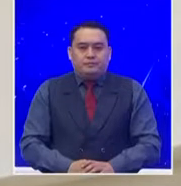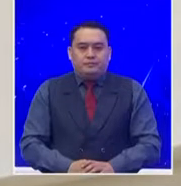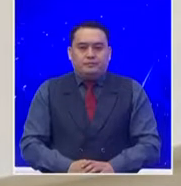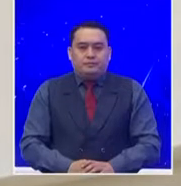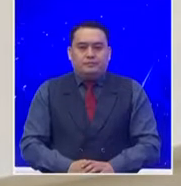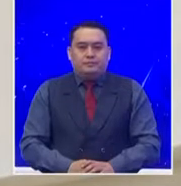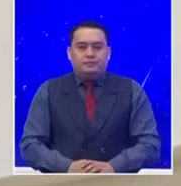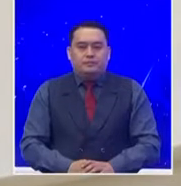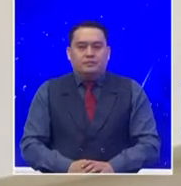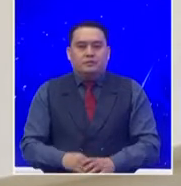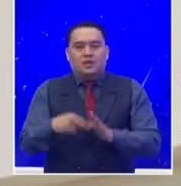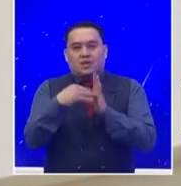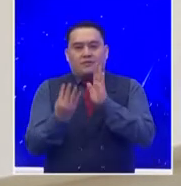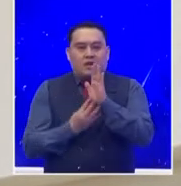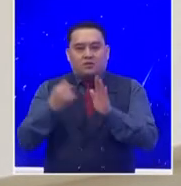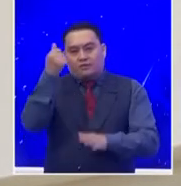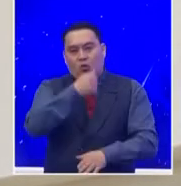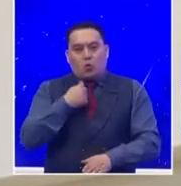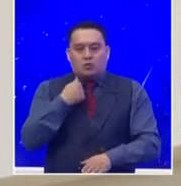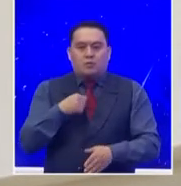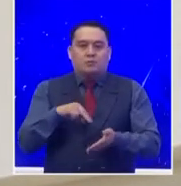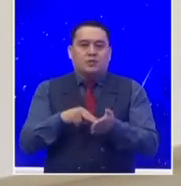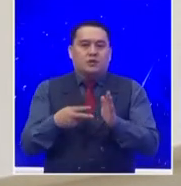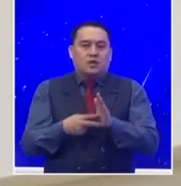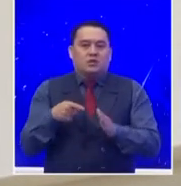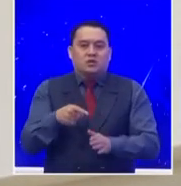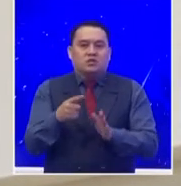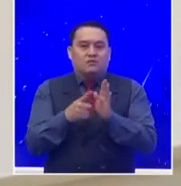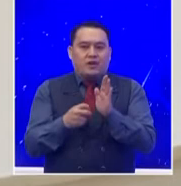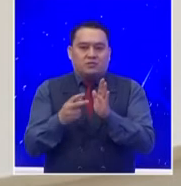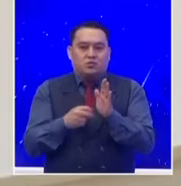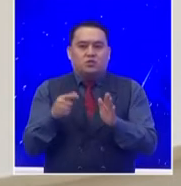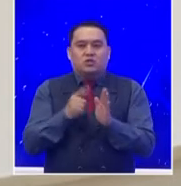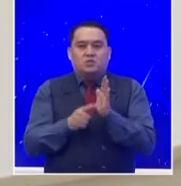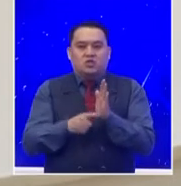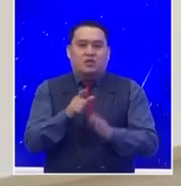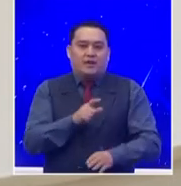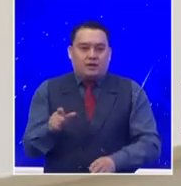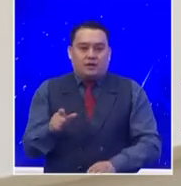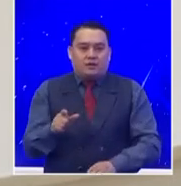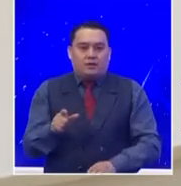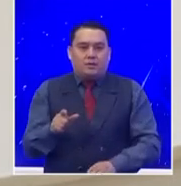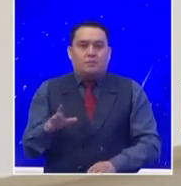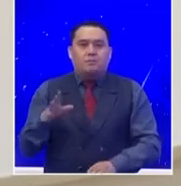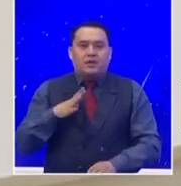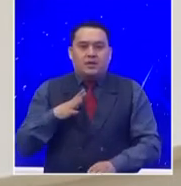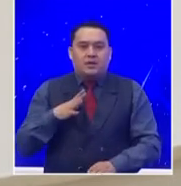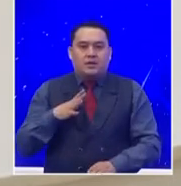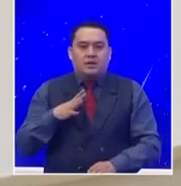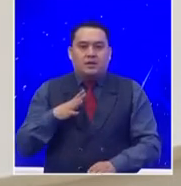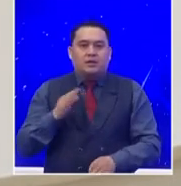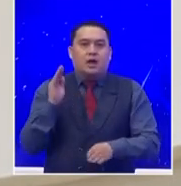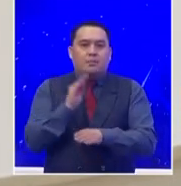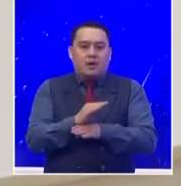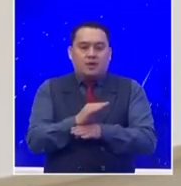На осень 2019 года у нас был план призыва 1870 человек, но были